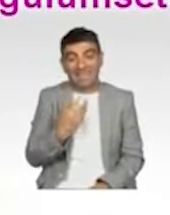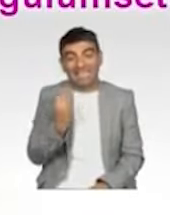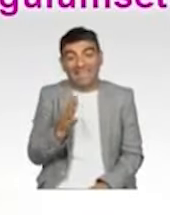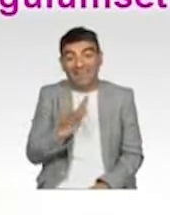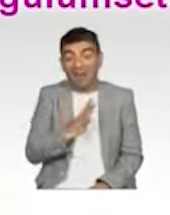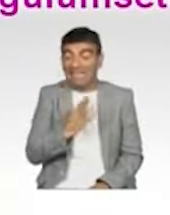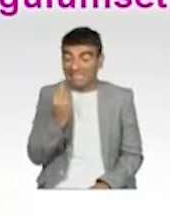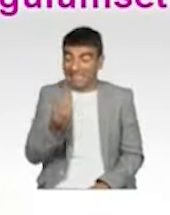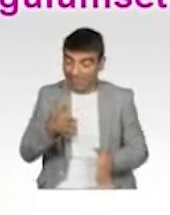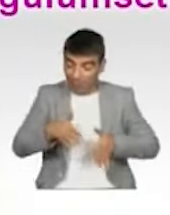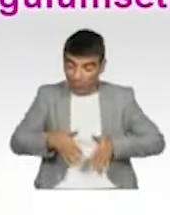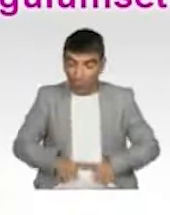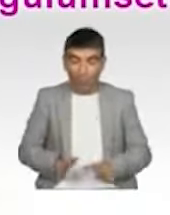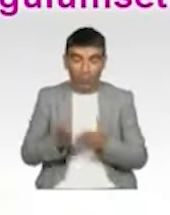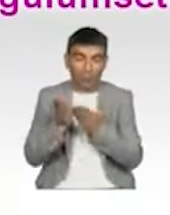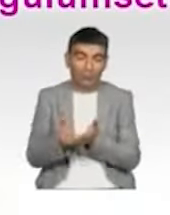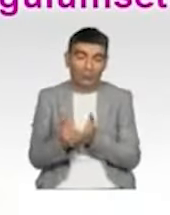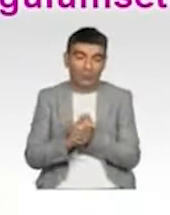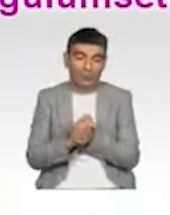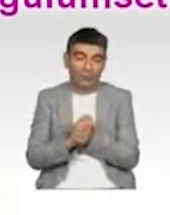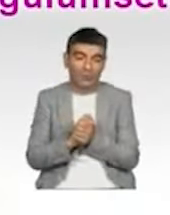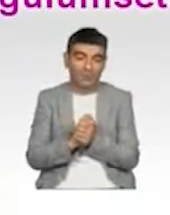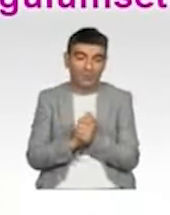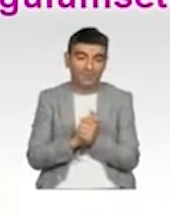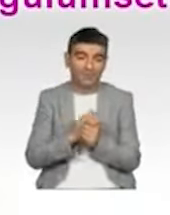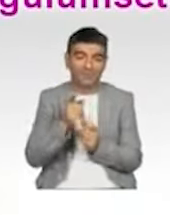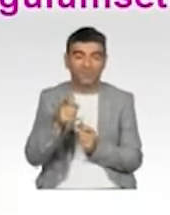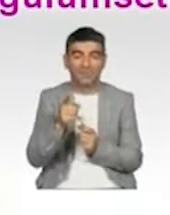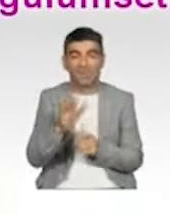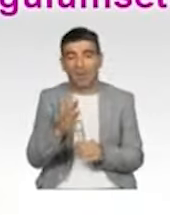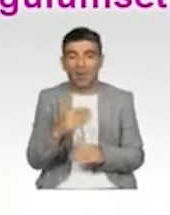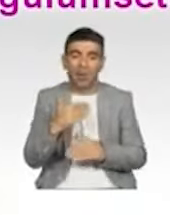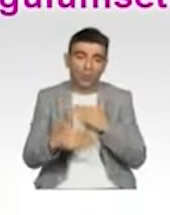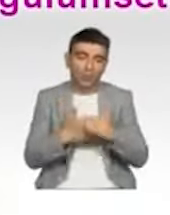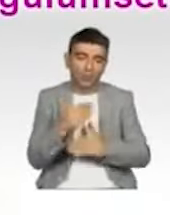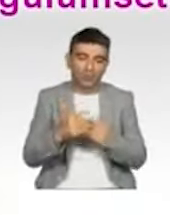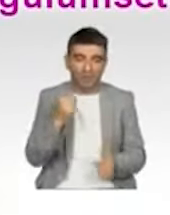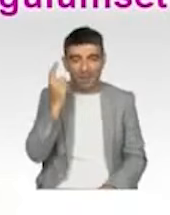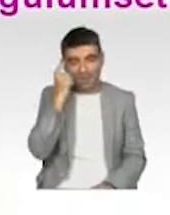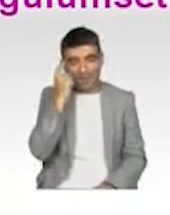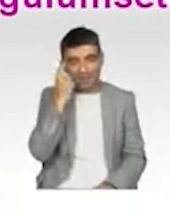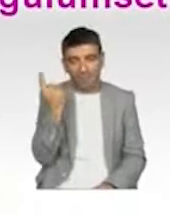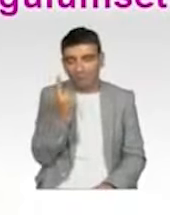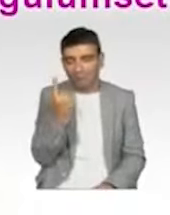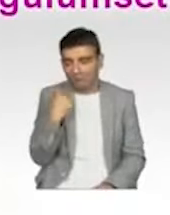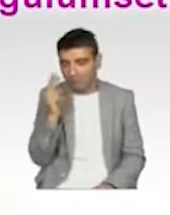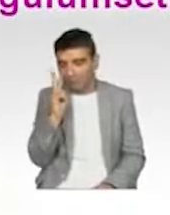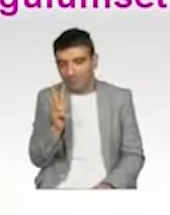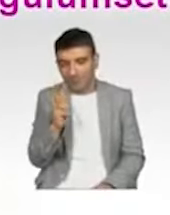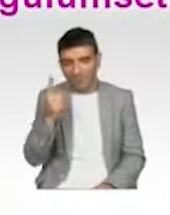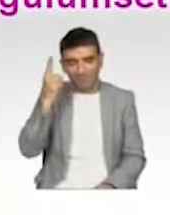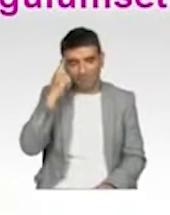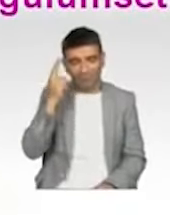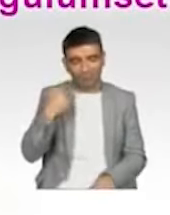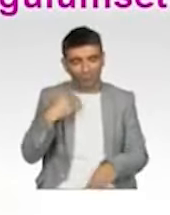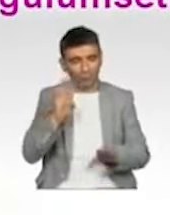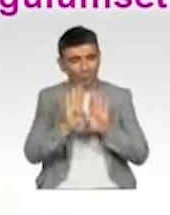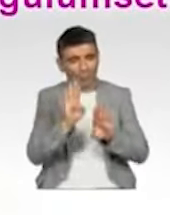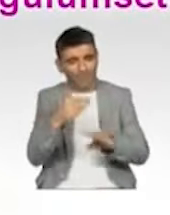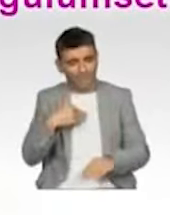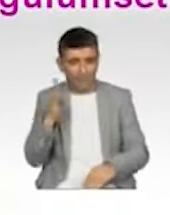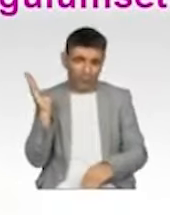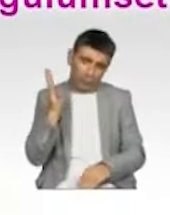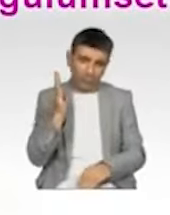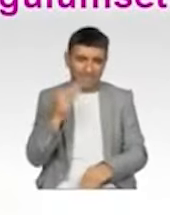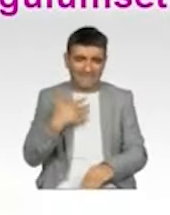iyi ki doğdular. Amin. Bazen yoruluyorsunuz tabii. Bazen kafamı böyle birebir baktığım için duvara vurmak istediğim oluyor.